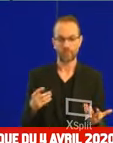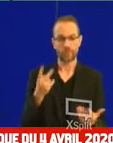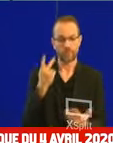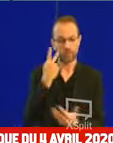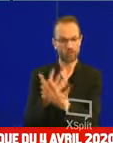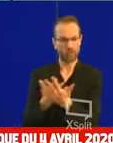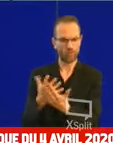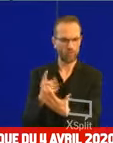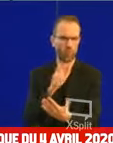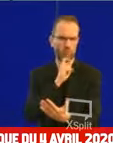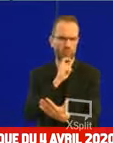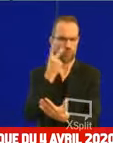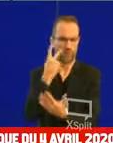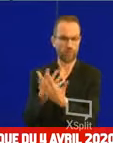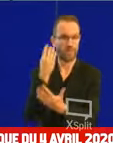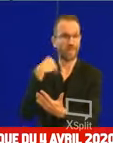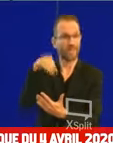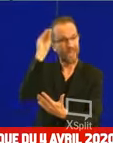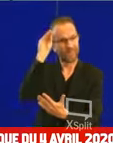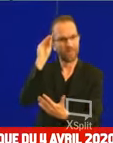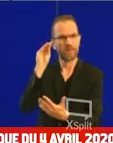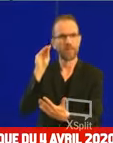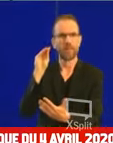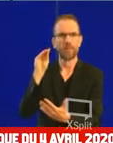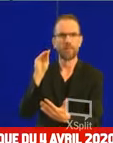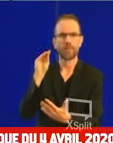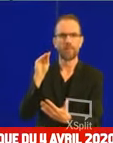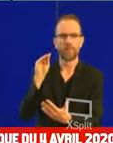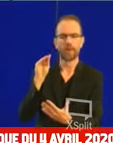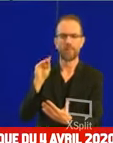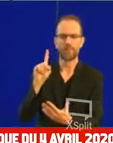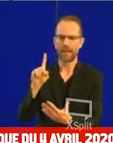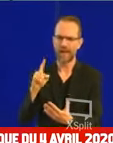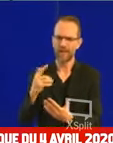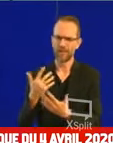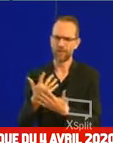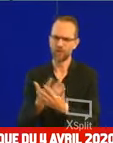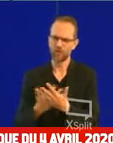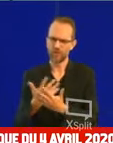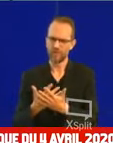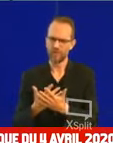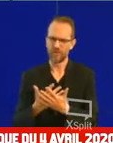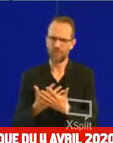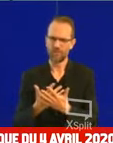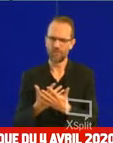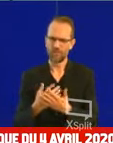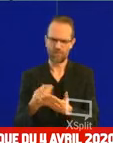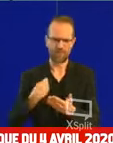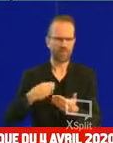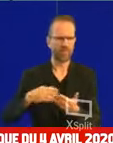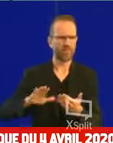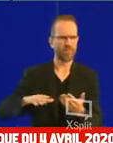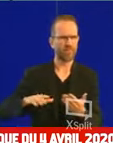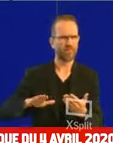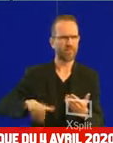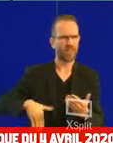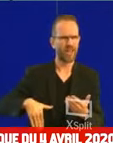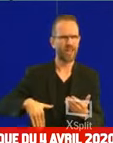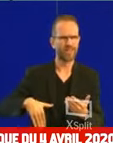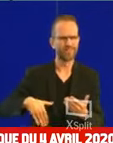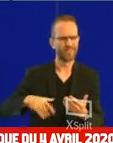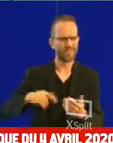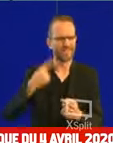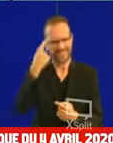indicateur plus tardif et donc nous attendons encore dans les prochains jours à voir de nombreuses personnes qui décèdent dans le cadre